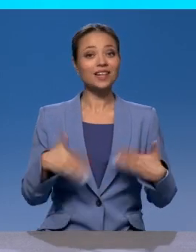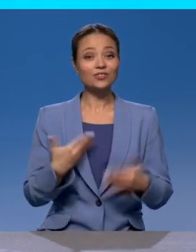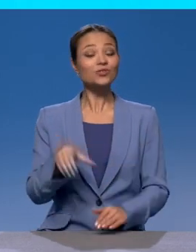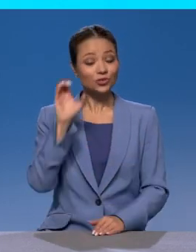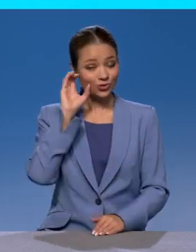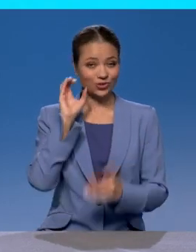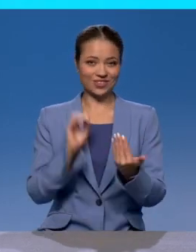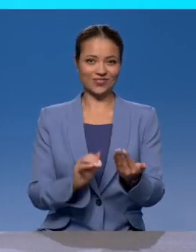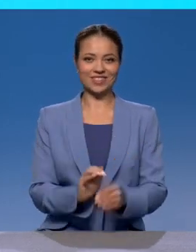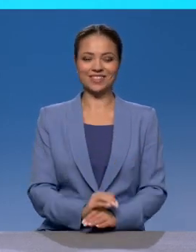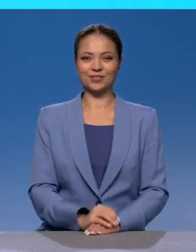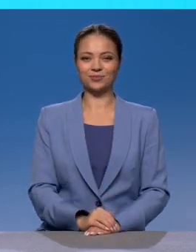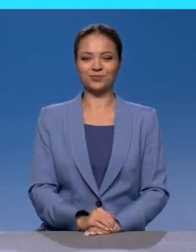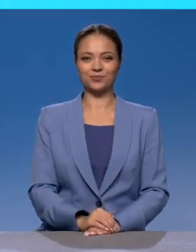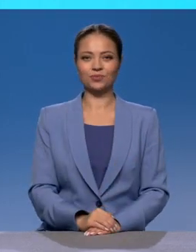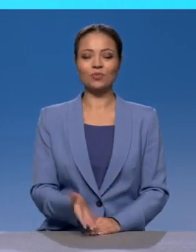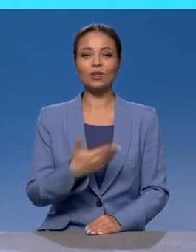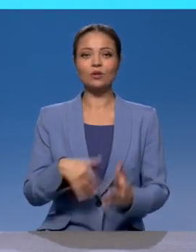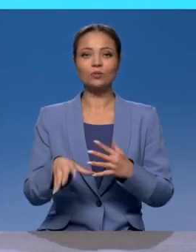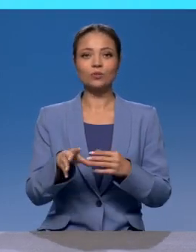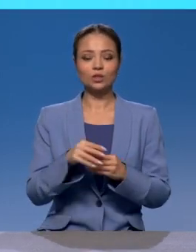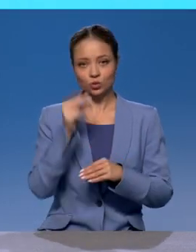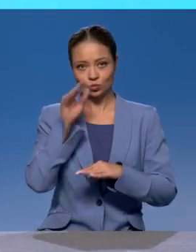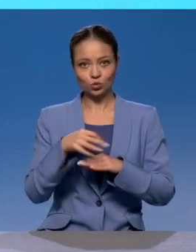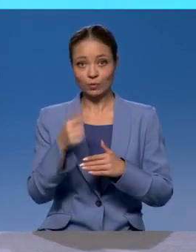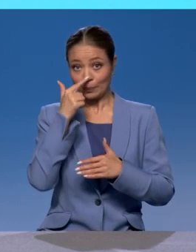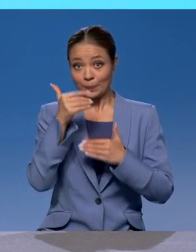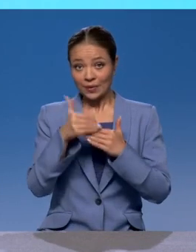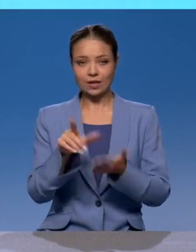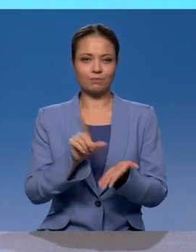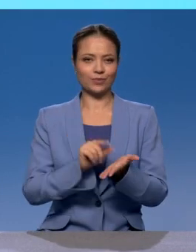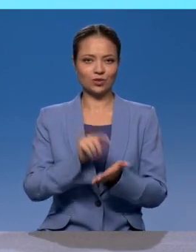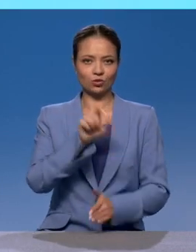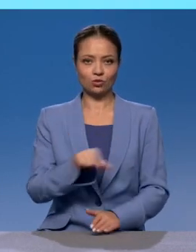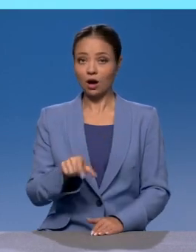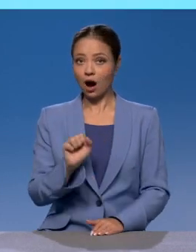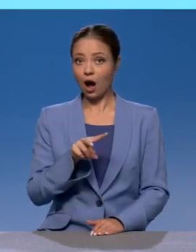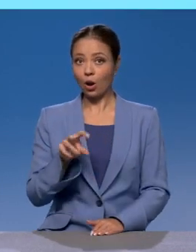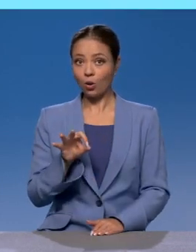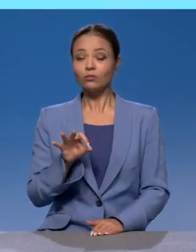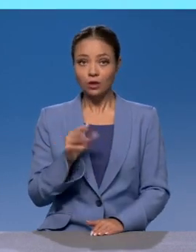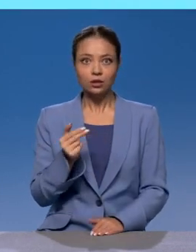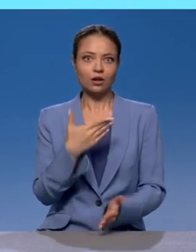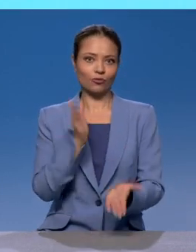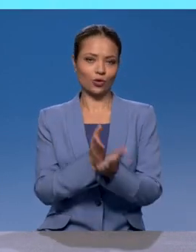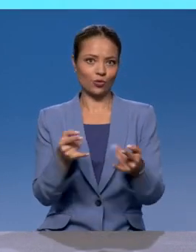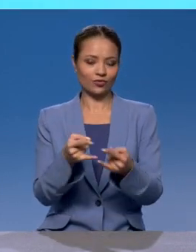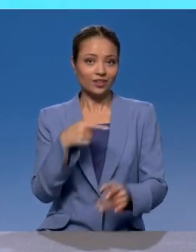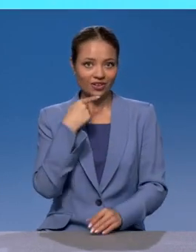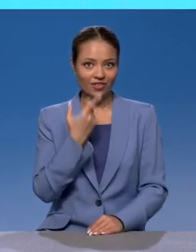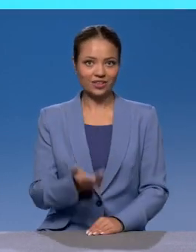вас. Ну, мы с мужем предпенсионеры, получили... Алло. Да, вы в прямом эфире говорите.